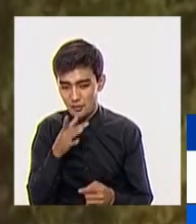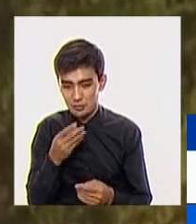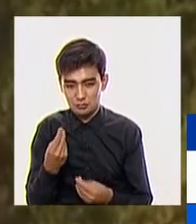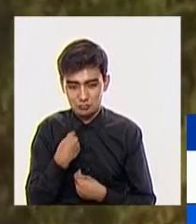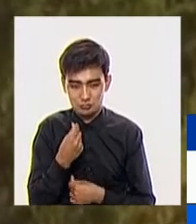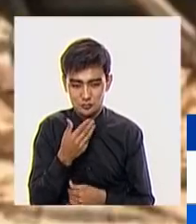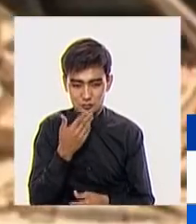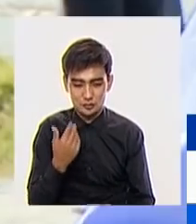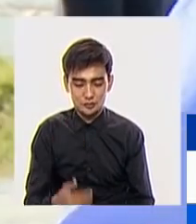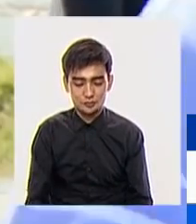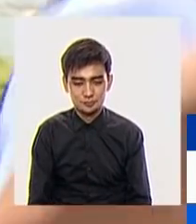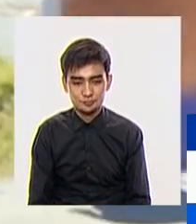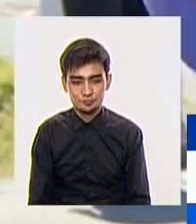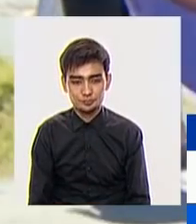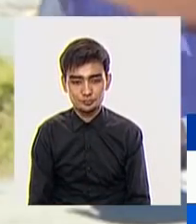компенсацию.